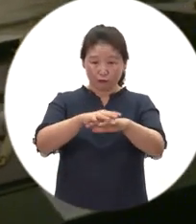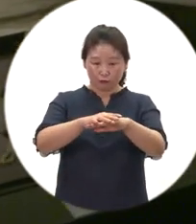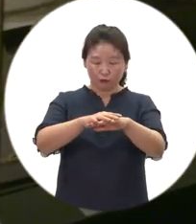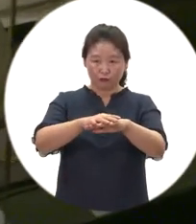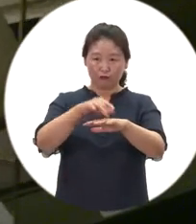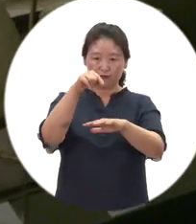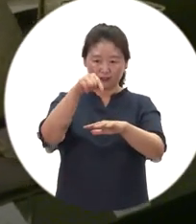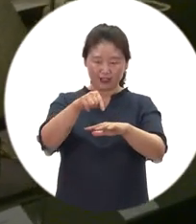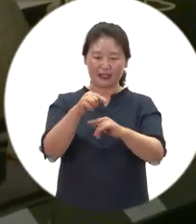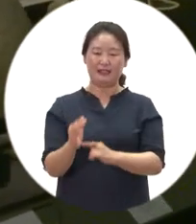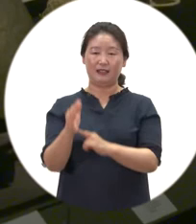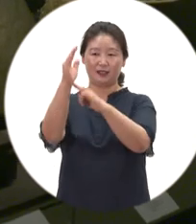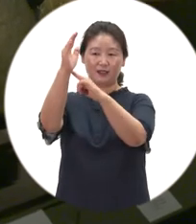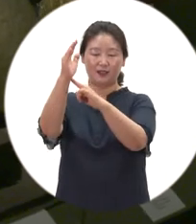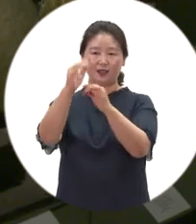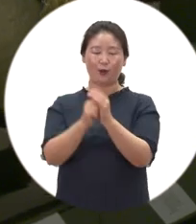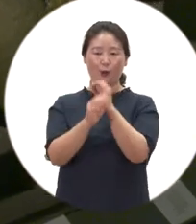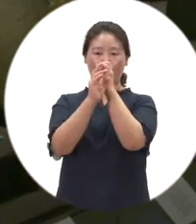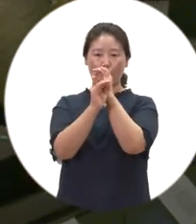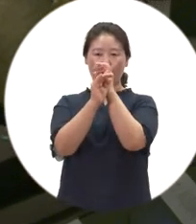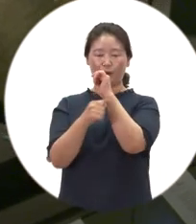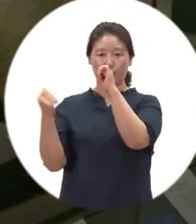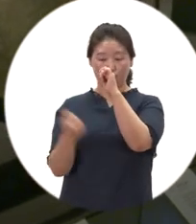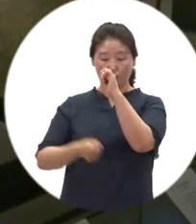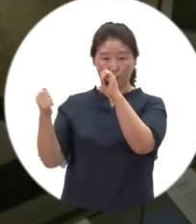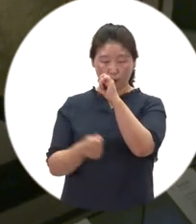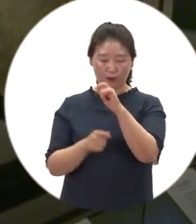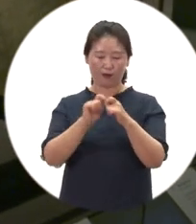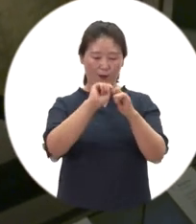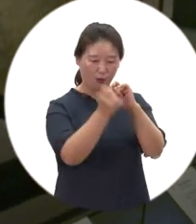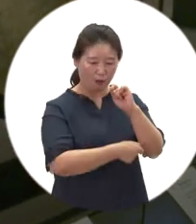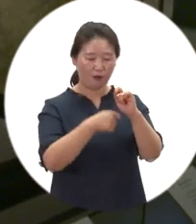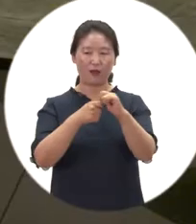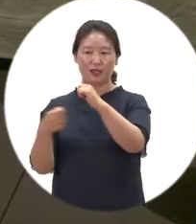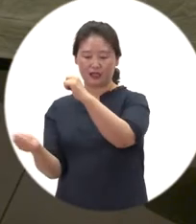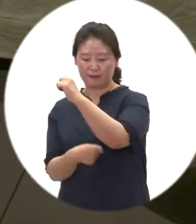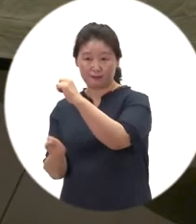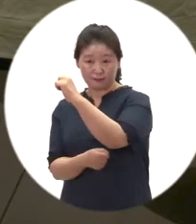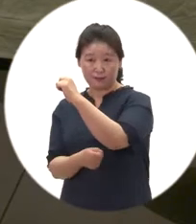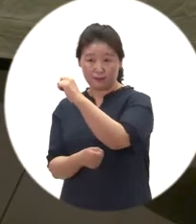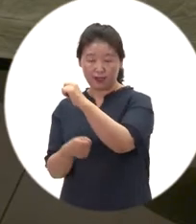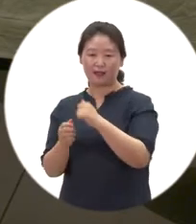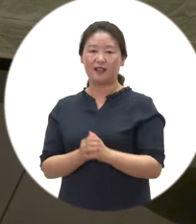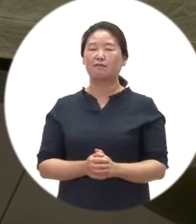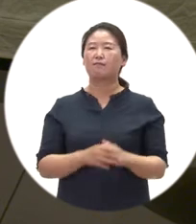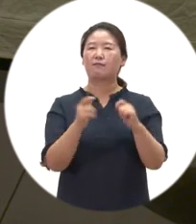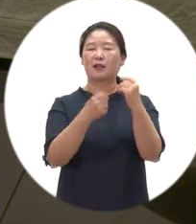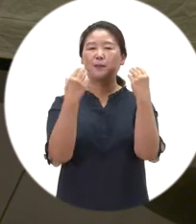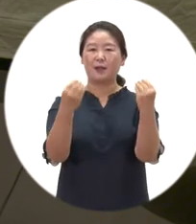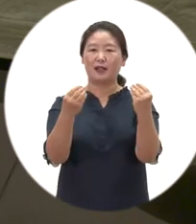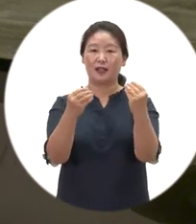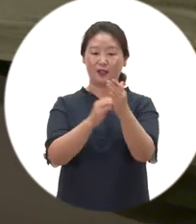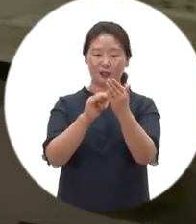두레패는 두레를 상징하는 농기를 세우고 농악을 울리며 모내기와 김매기 등을 하는데요. 논의 김매기를